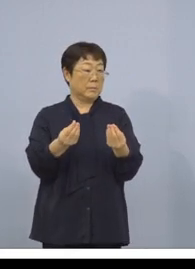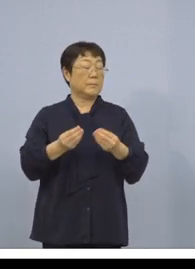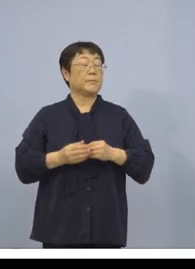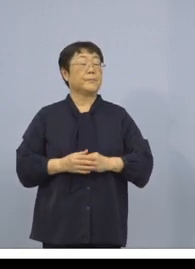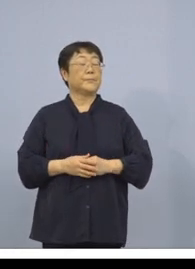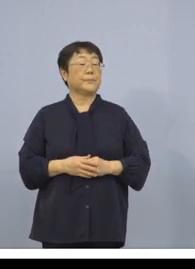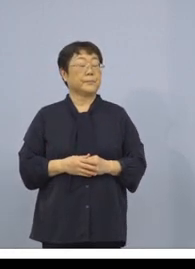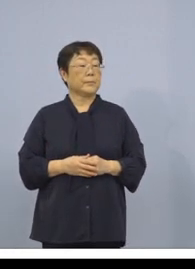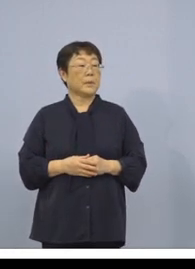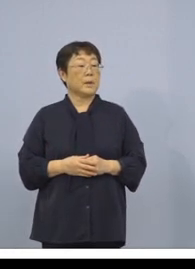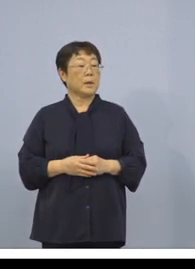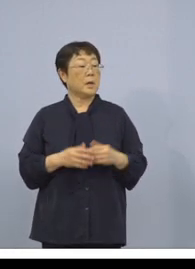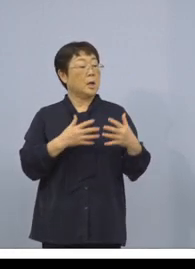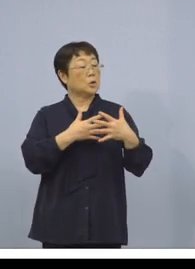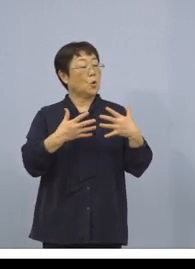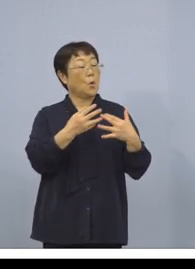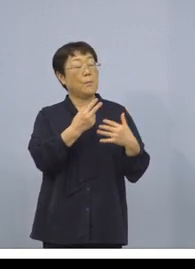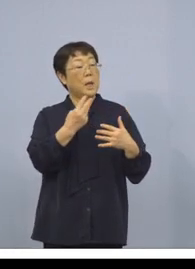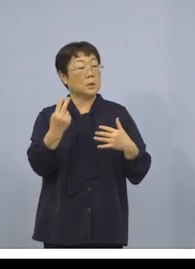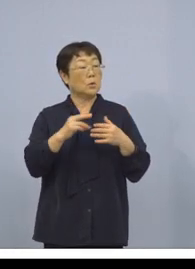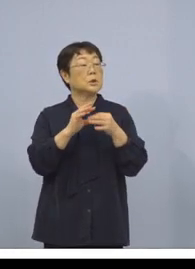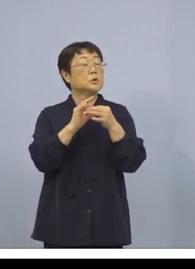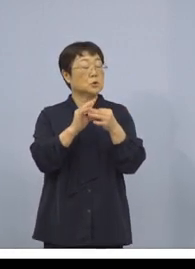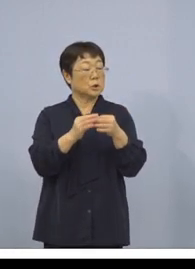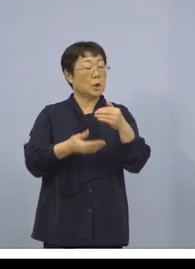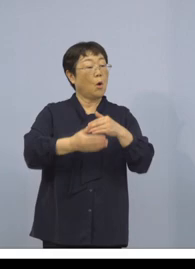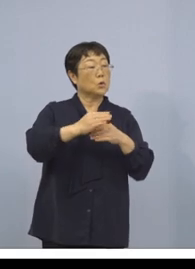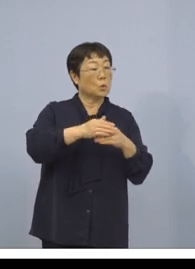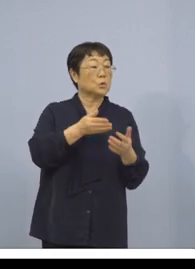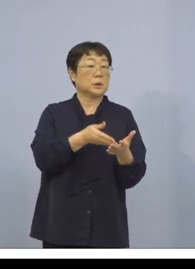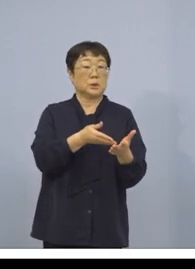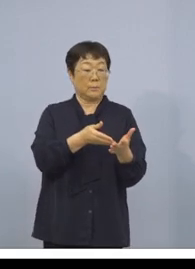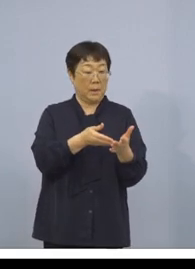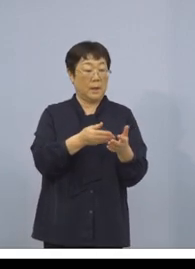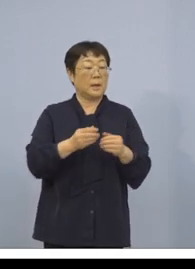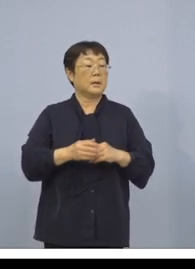。透明度についてちょっと補足すると、